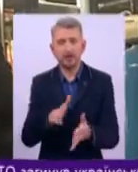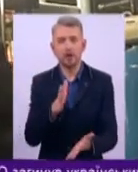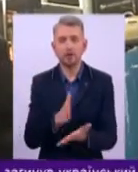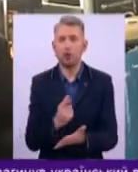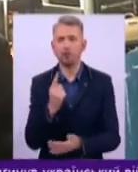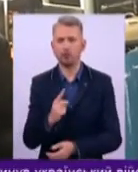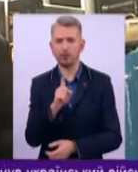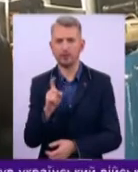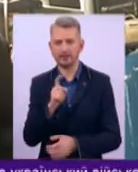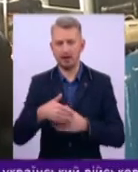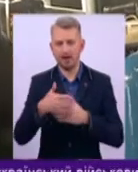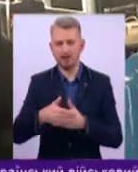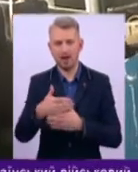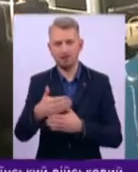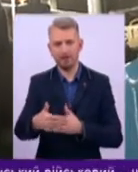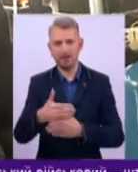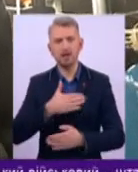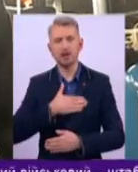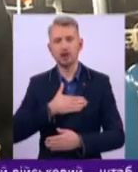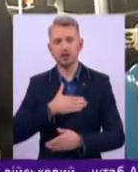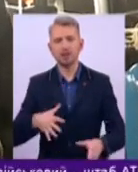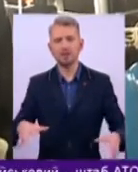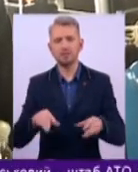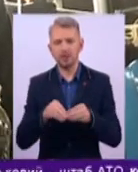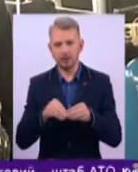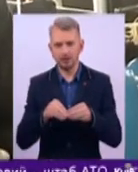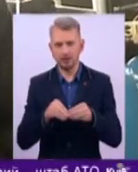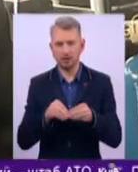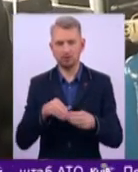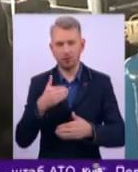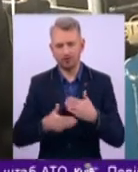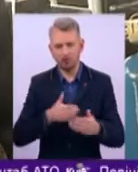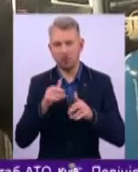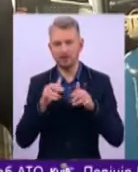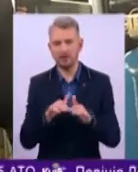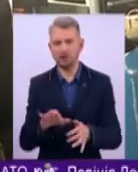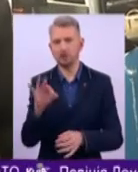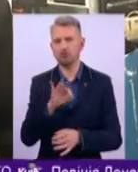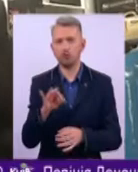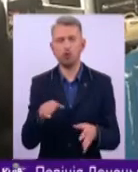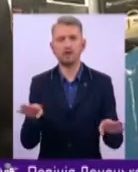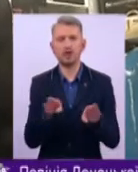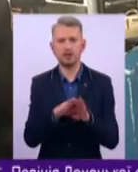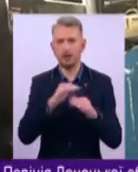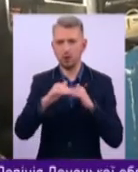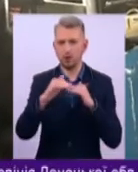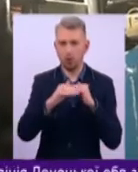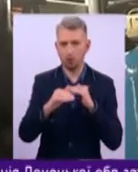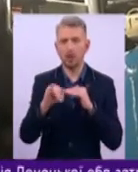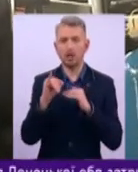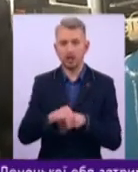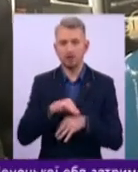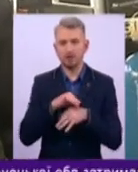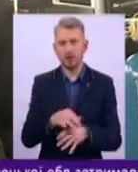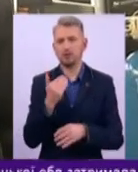одною з етапів наших спільних послідовних дій щодо закриття полігону і приведення